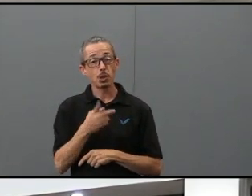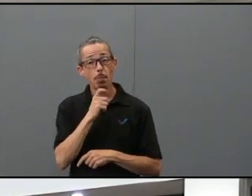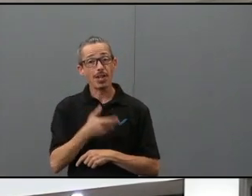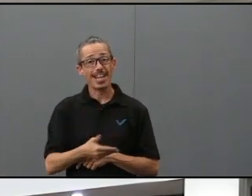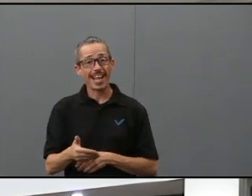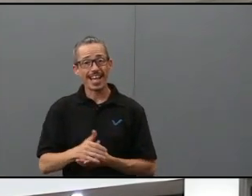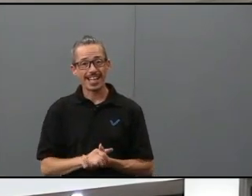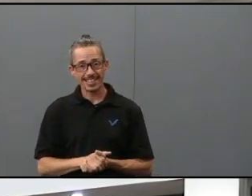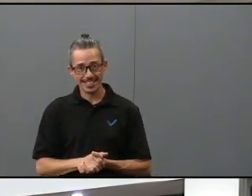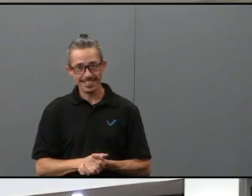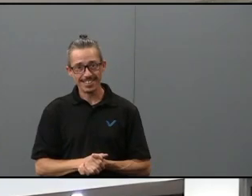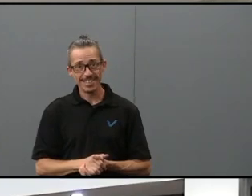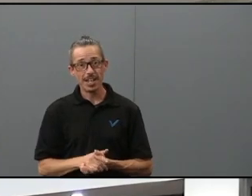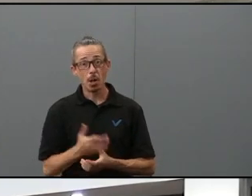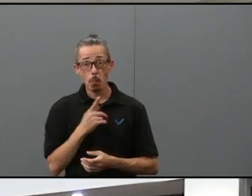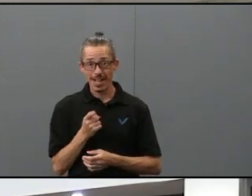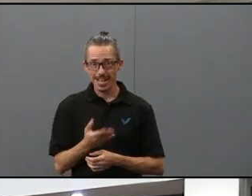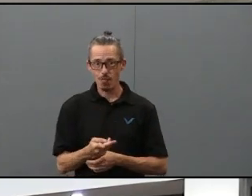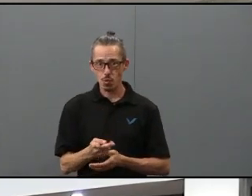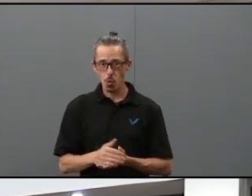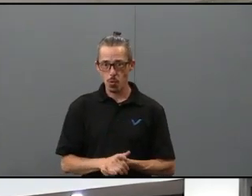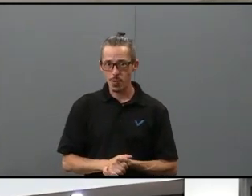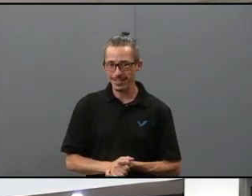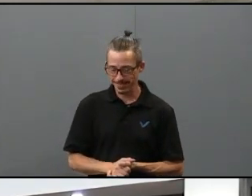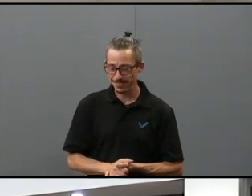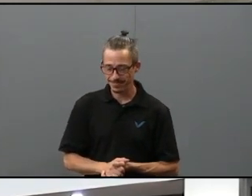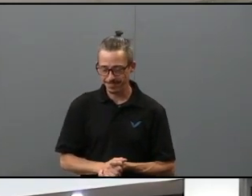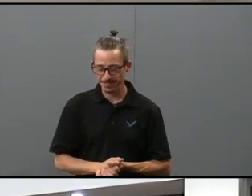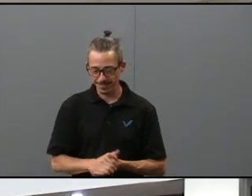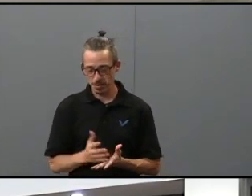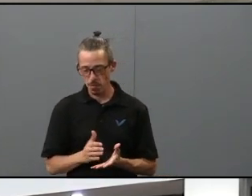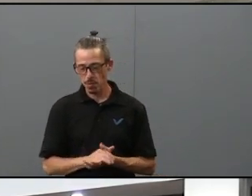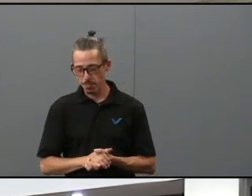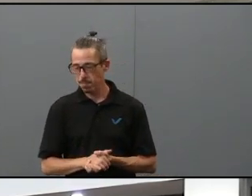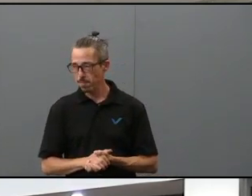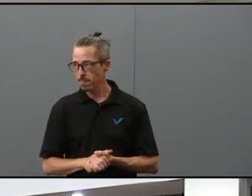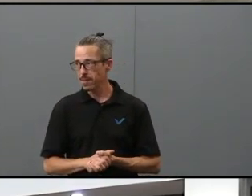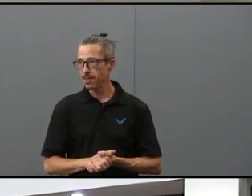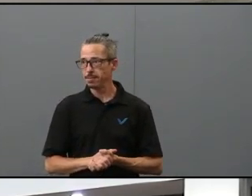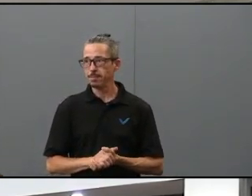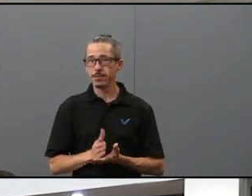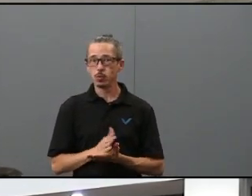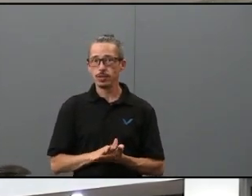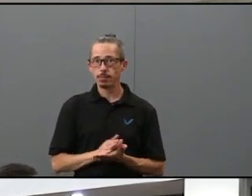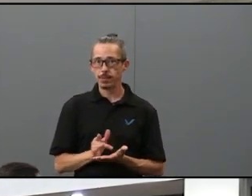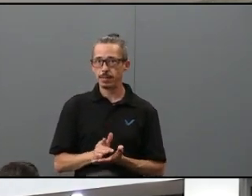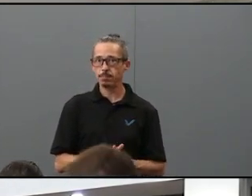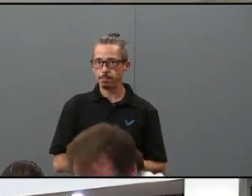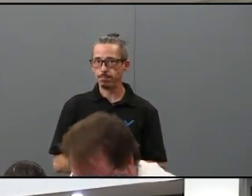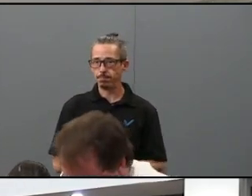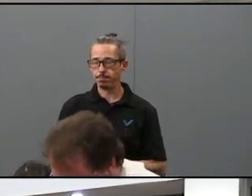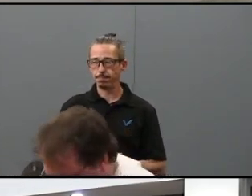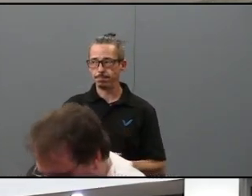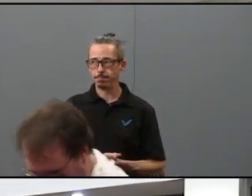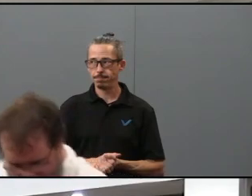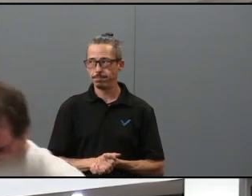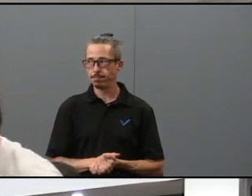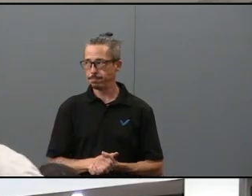ou pas alors pas être drôle on laisse une demiheure là on oublie que ça recommenc